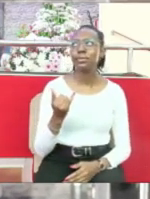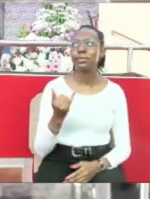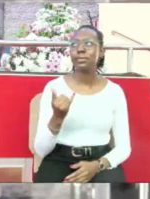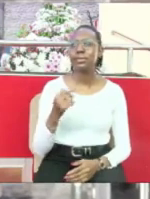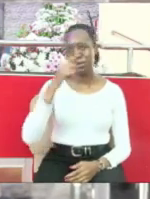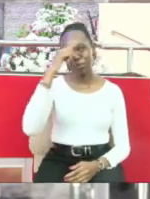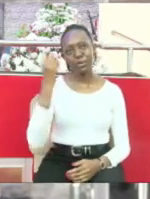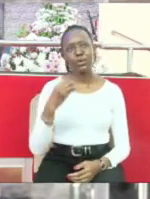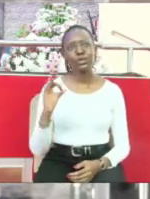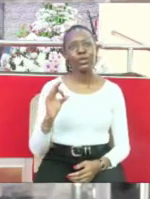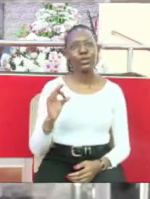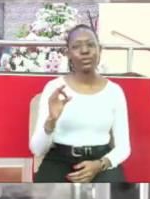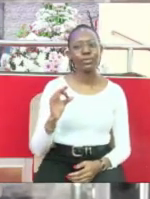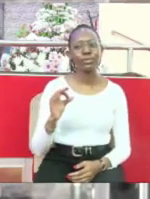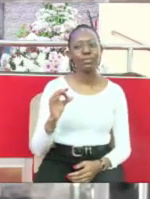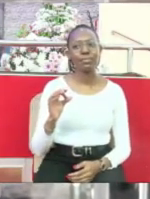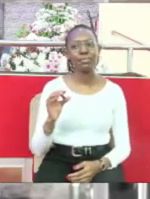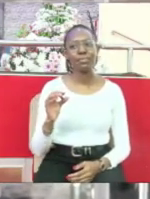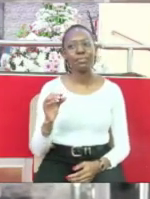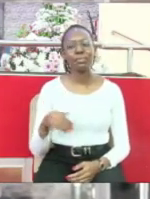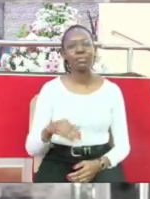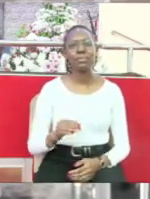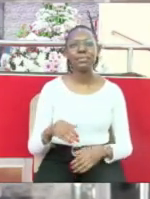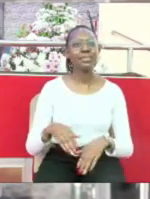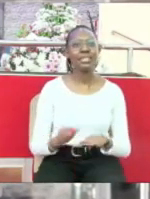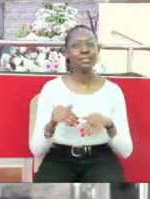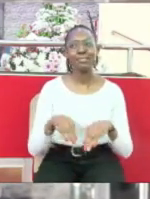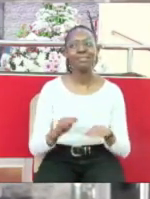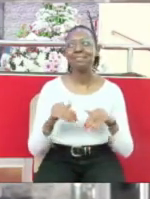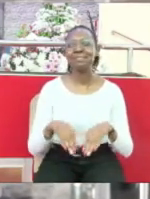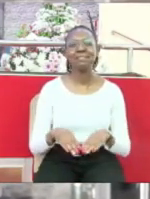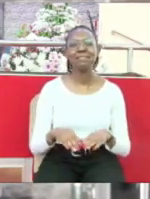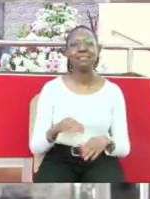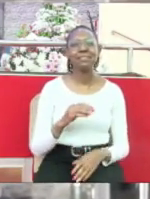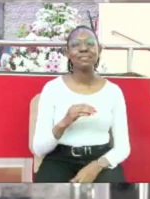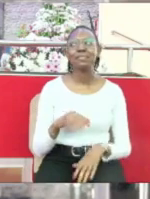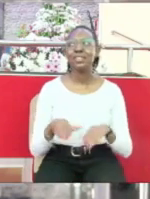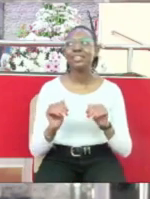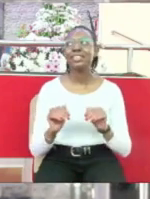Kuna kabahari ukiogelea una float. Kako dead.